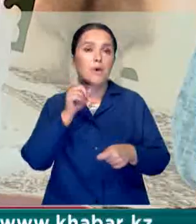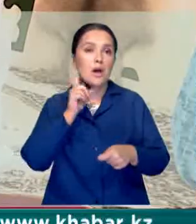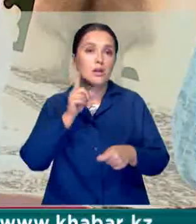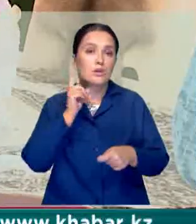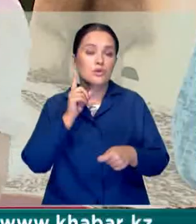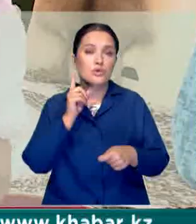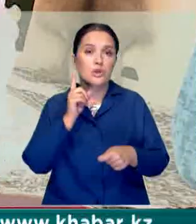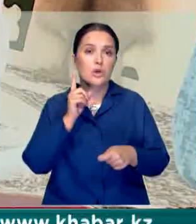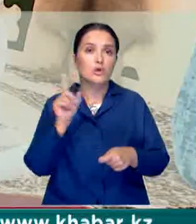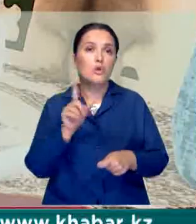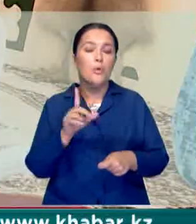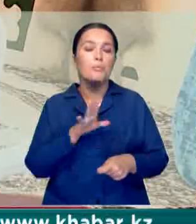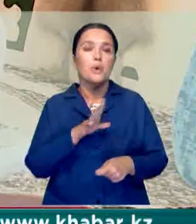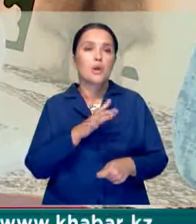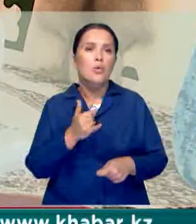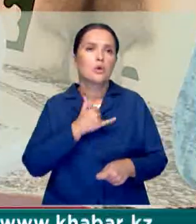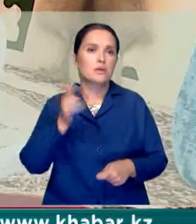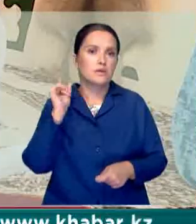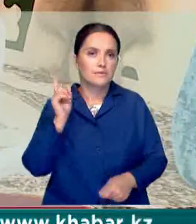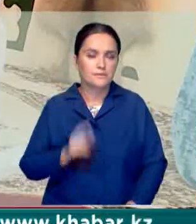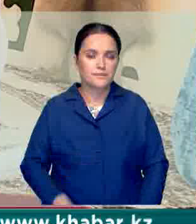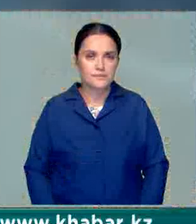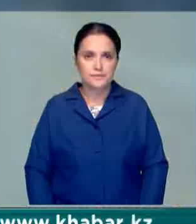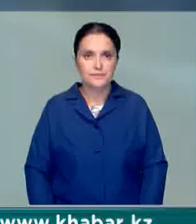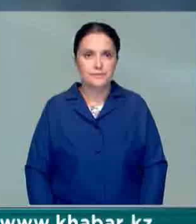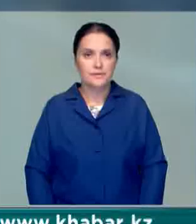то, что было у наших предков.